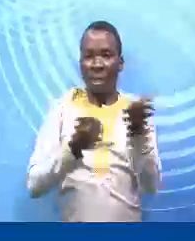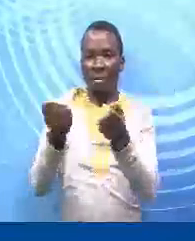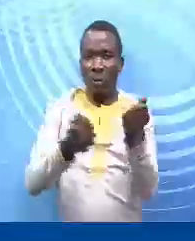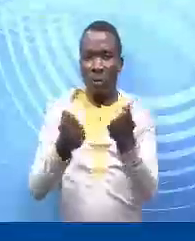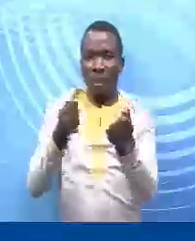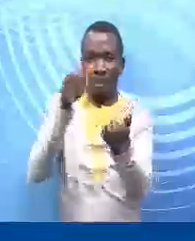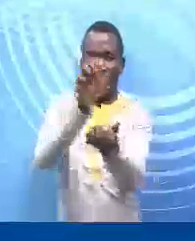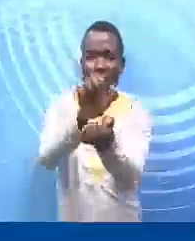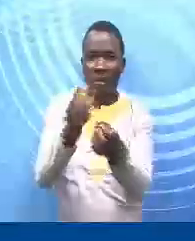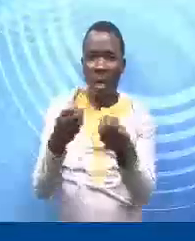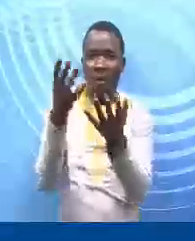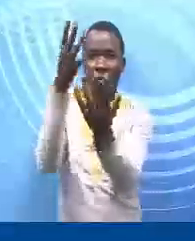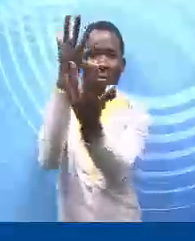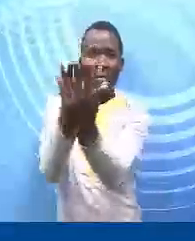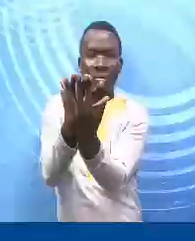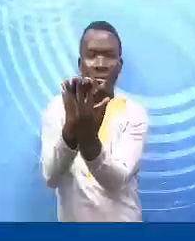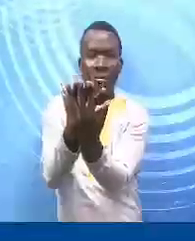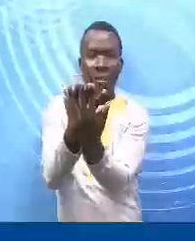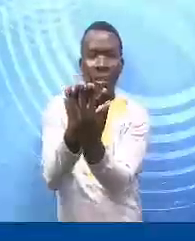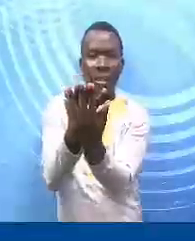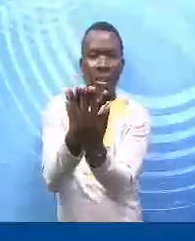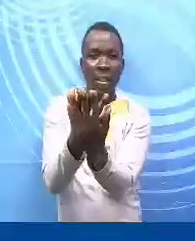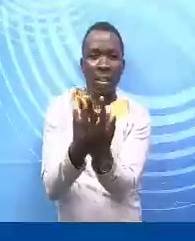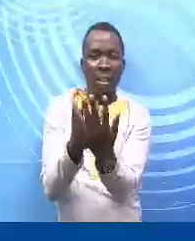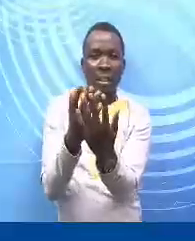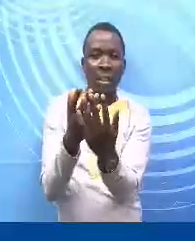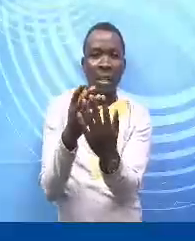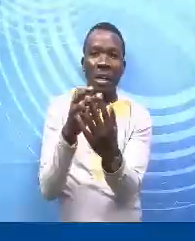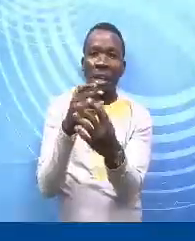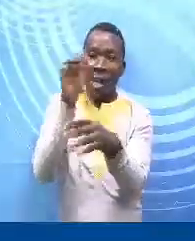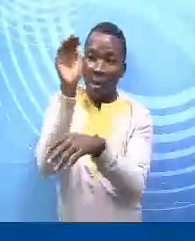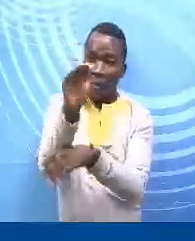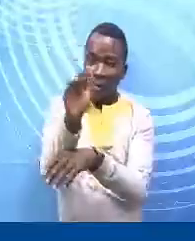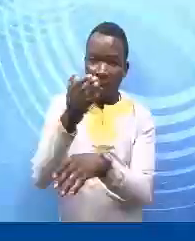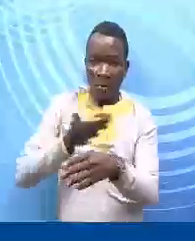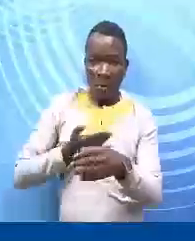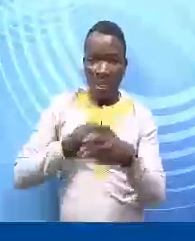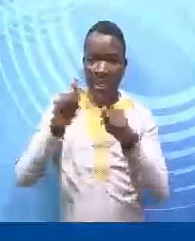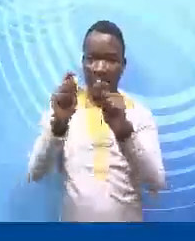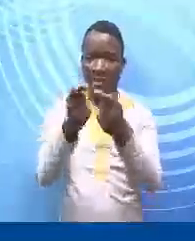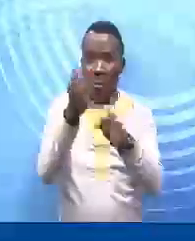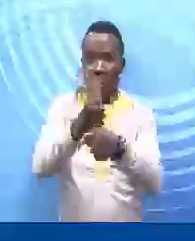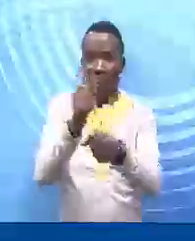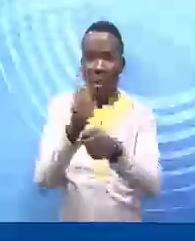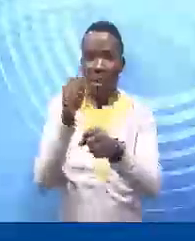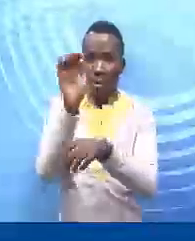ahabwa harimo n'igifungo. Kuye mu muhanda barenze bako investigation dufite team nako director team